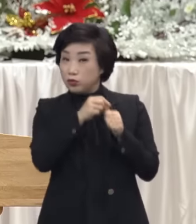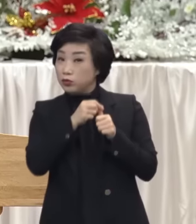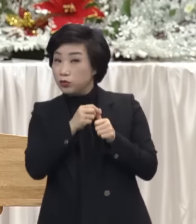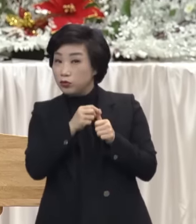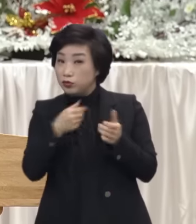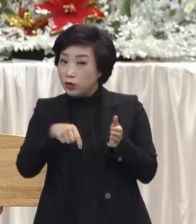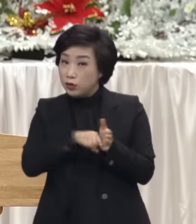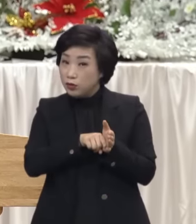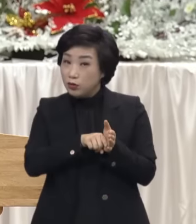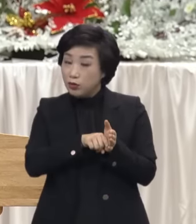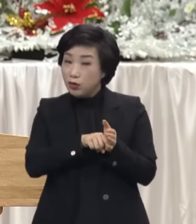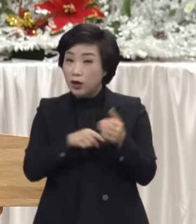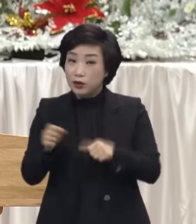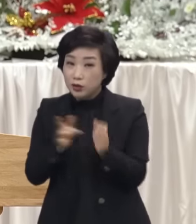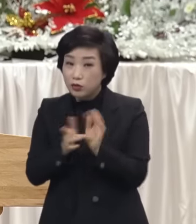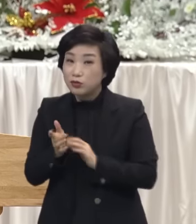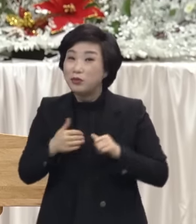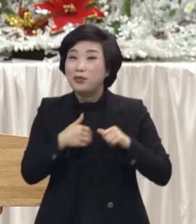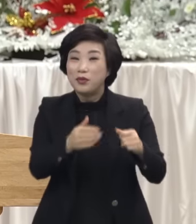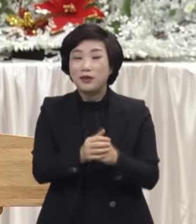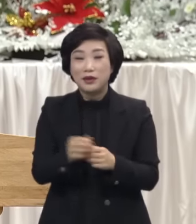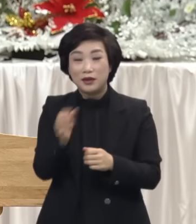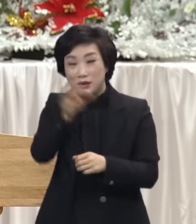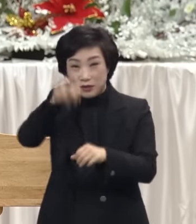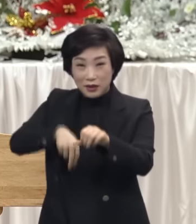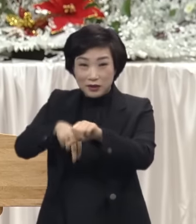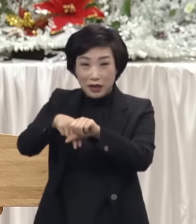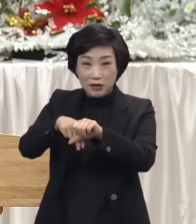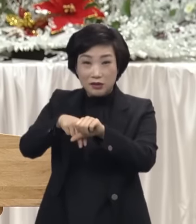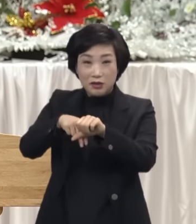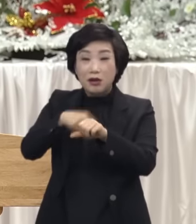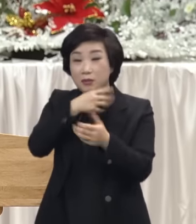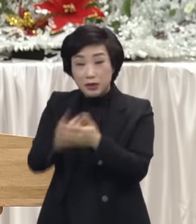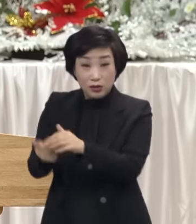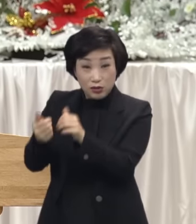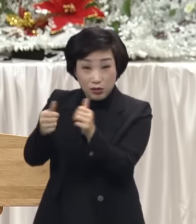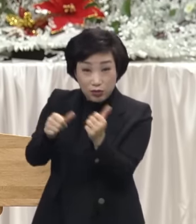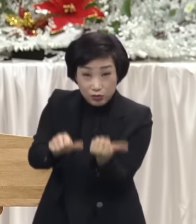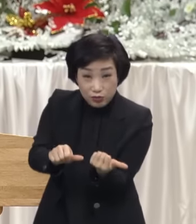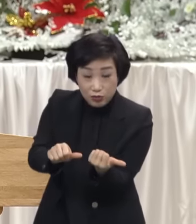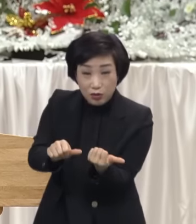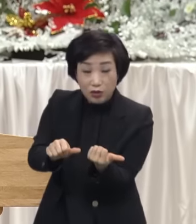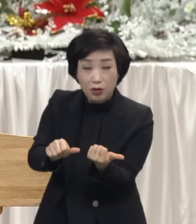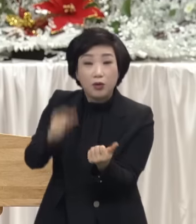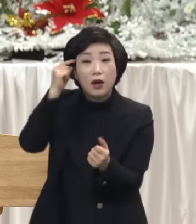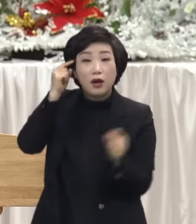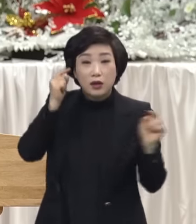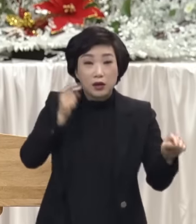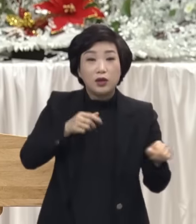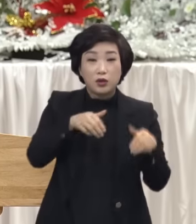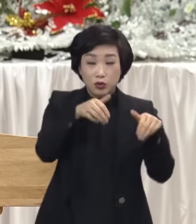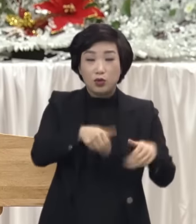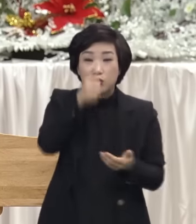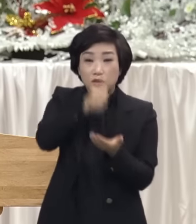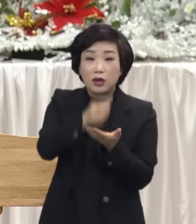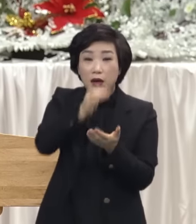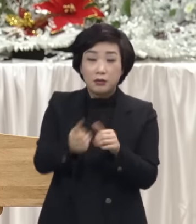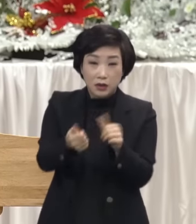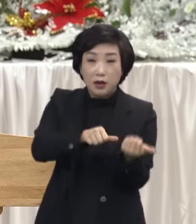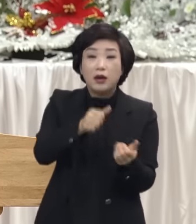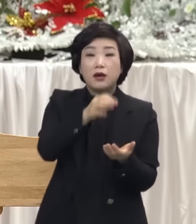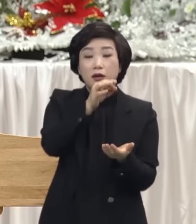위하여 아들을 보내서 십자가에 달려 피 흘려 죄값을 사망의